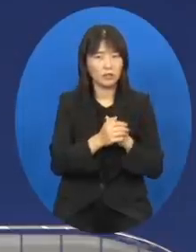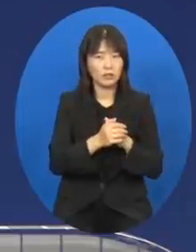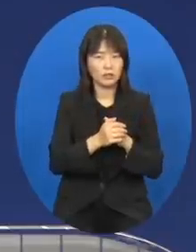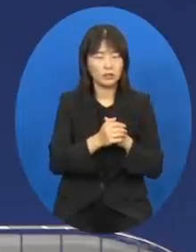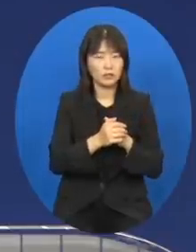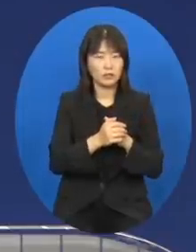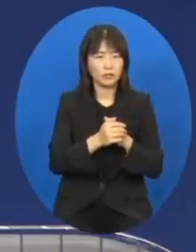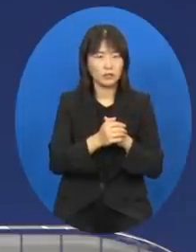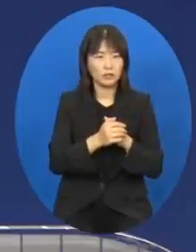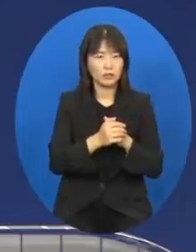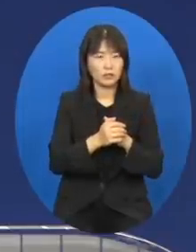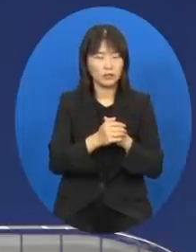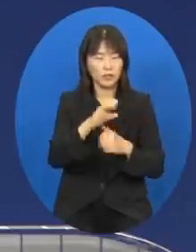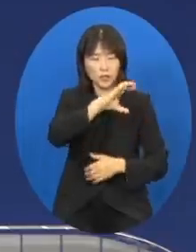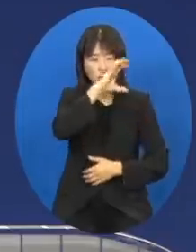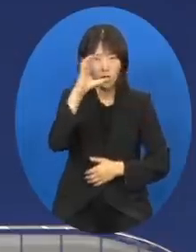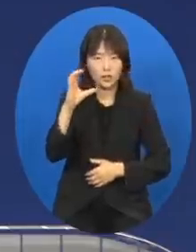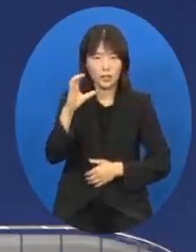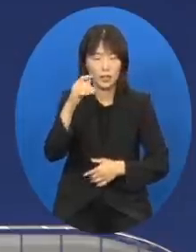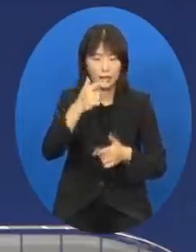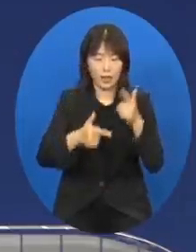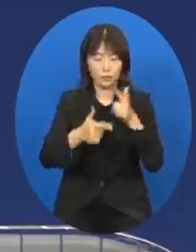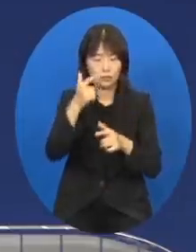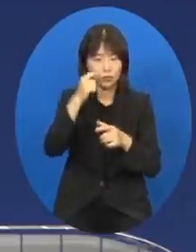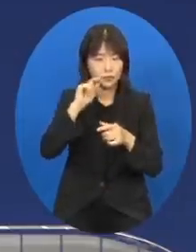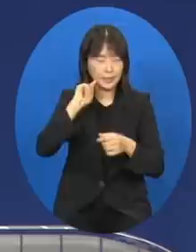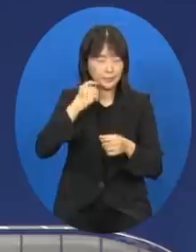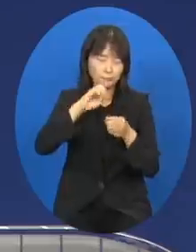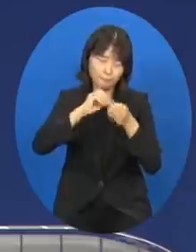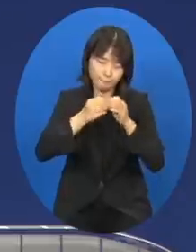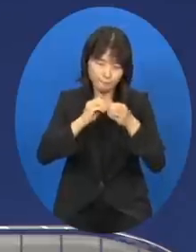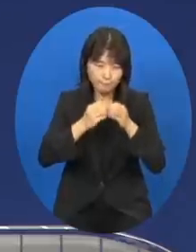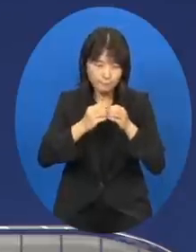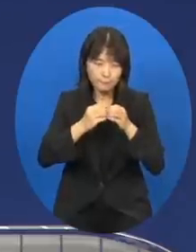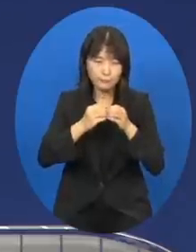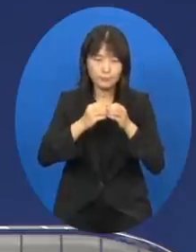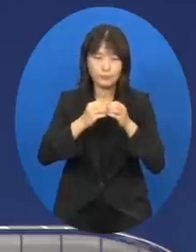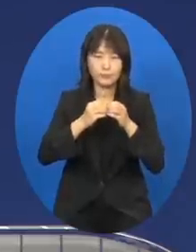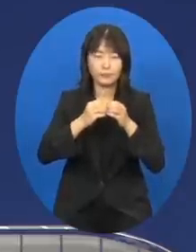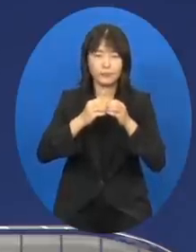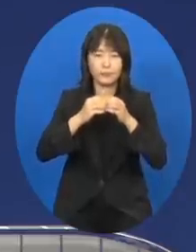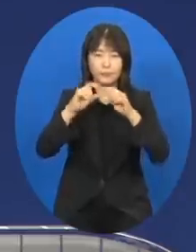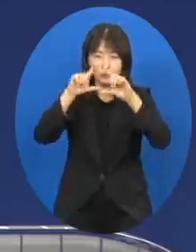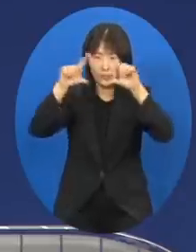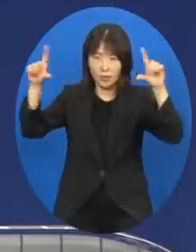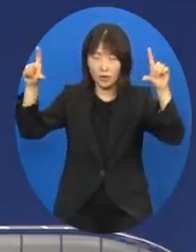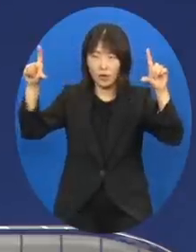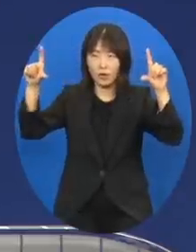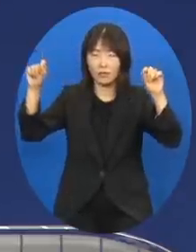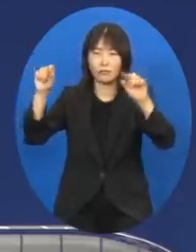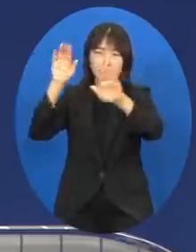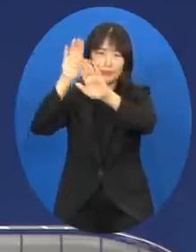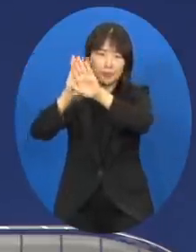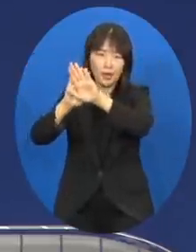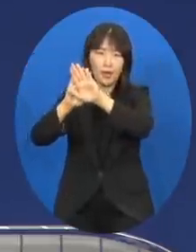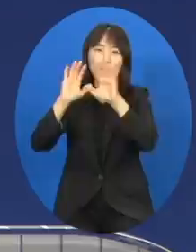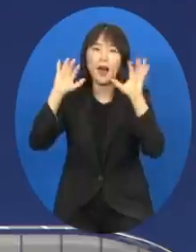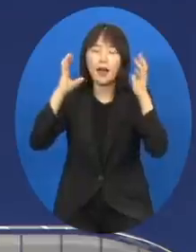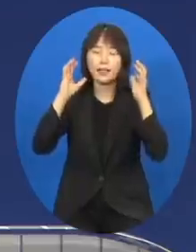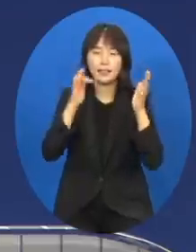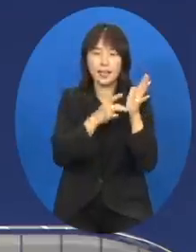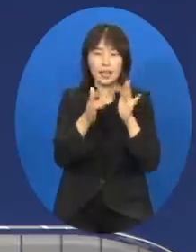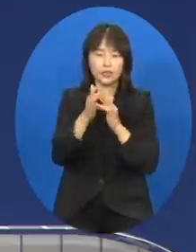성탄 추리를 만들고 그리고 현수막을 붙이고 아기 예수 탄생을 축하합니다.